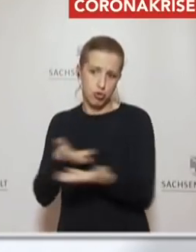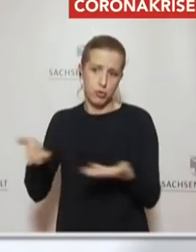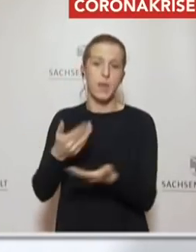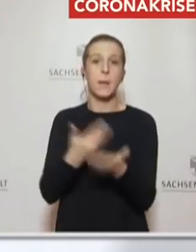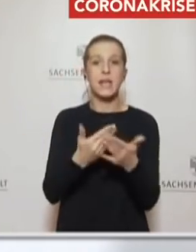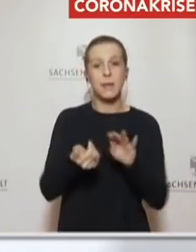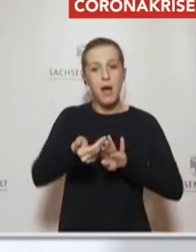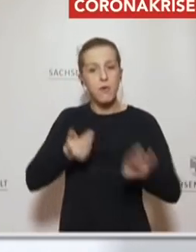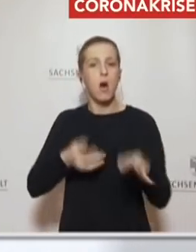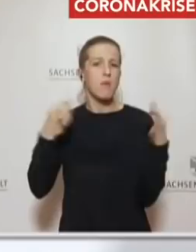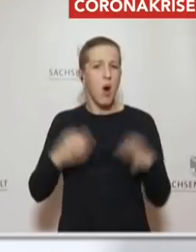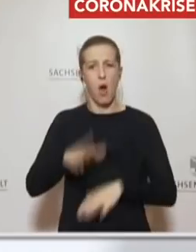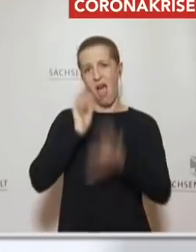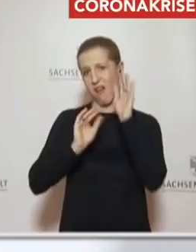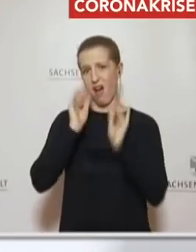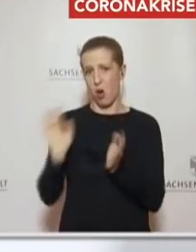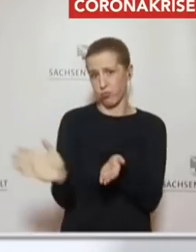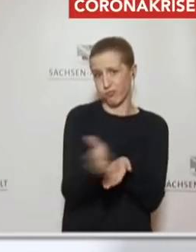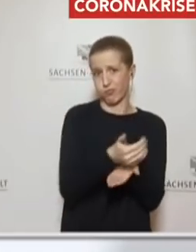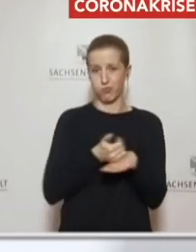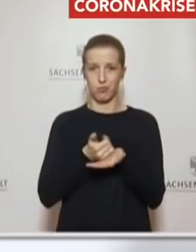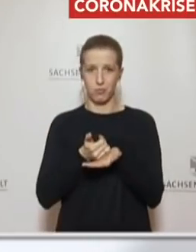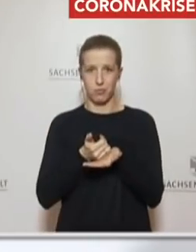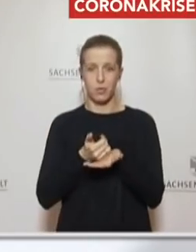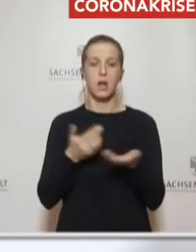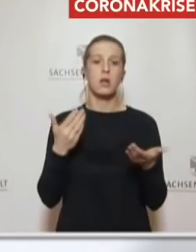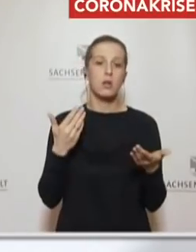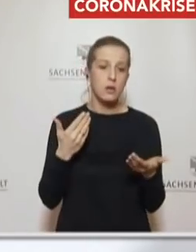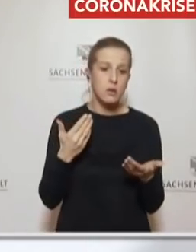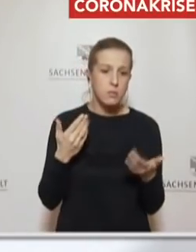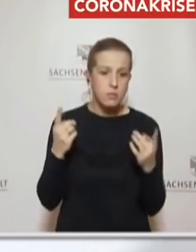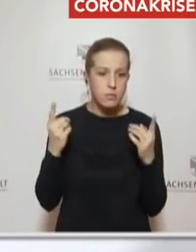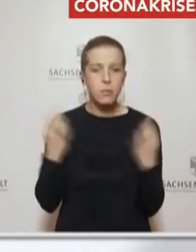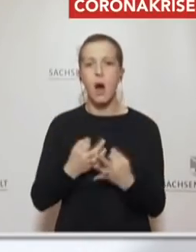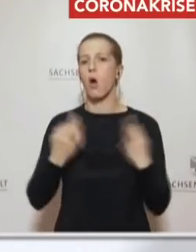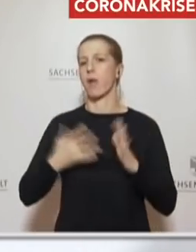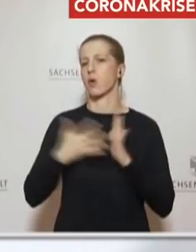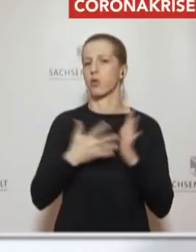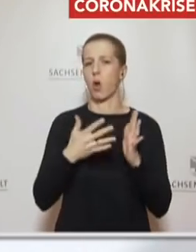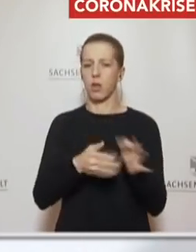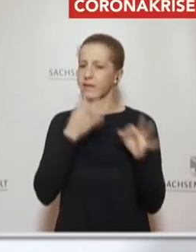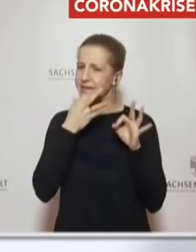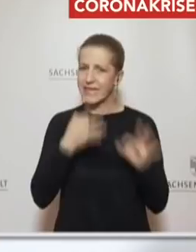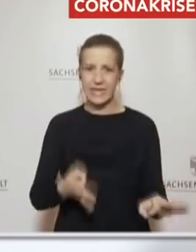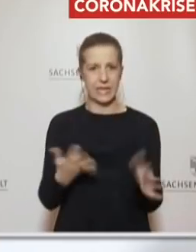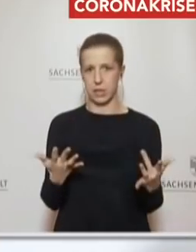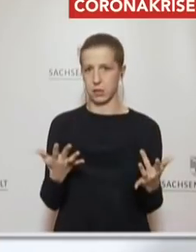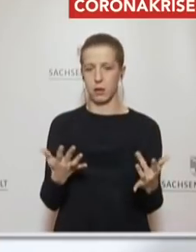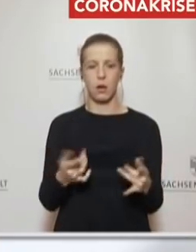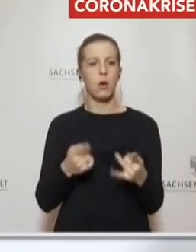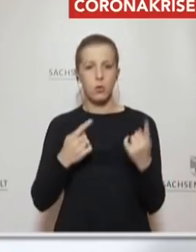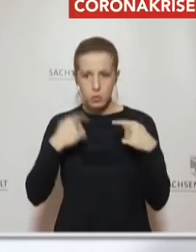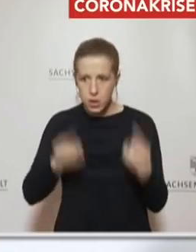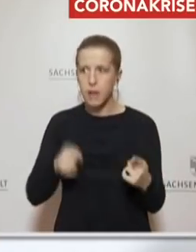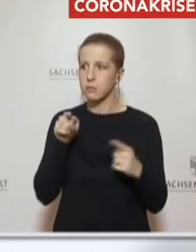Erfahrung, dass wir hier an dieser Stelle mit klar kontrollierten Systemen dieses auch